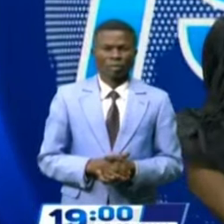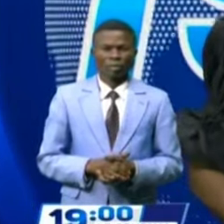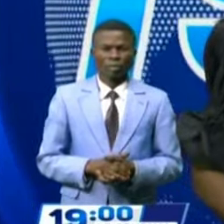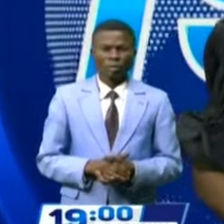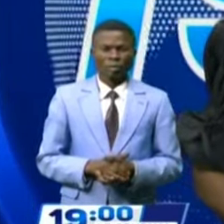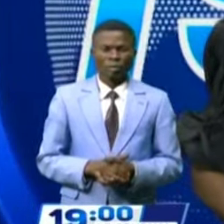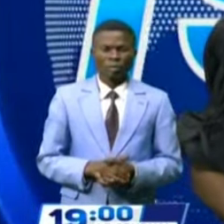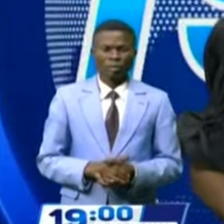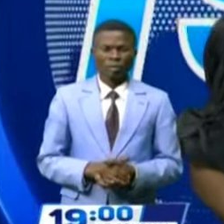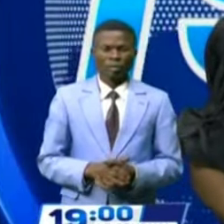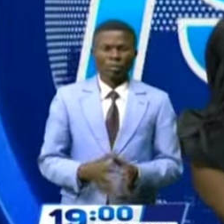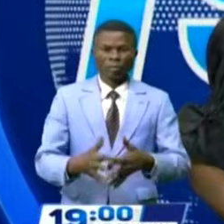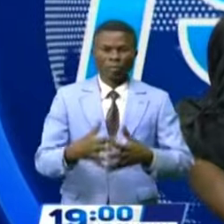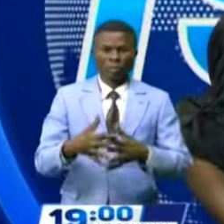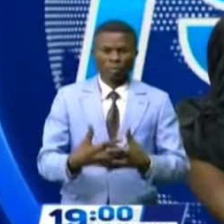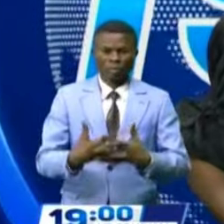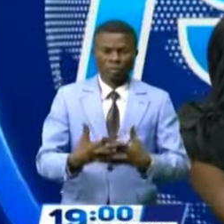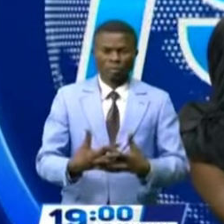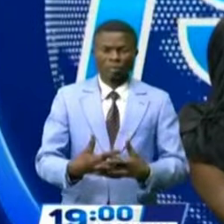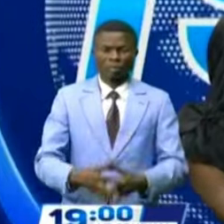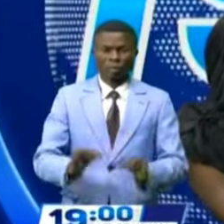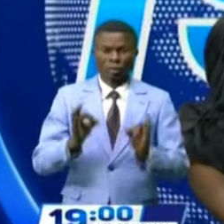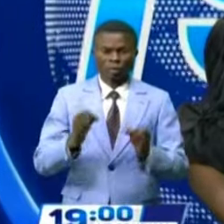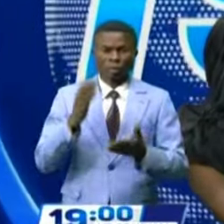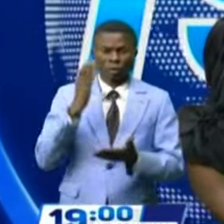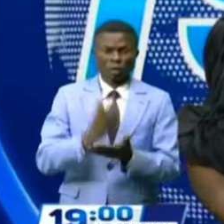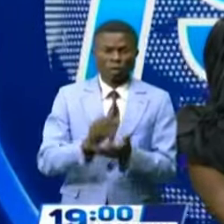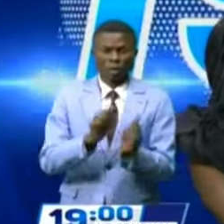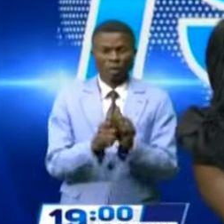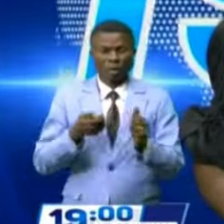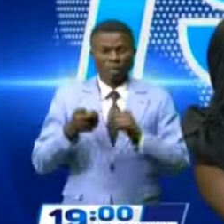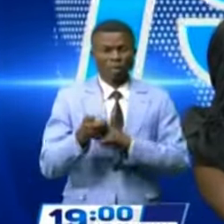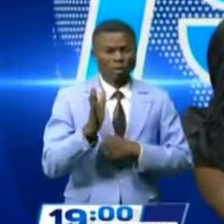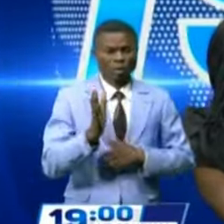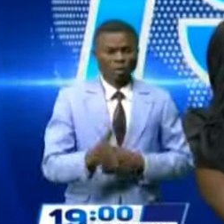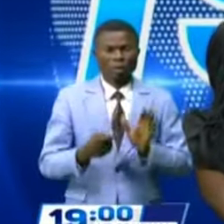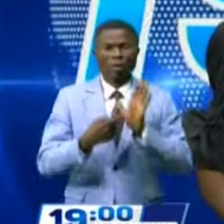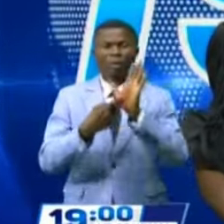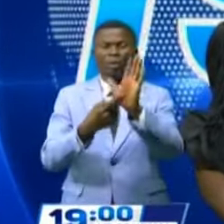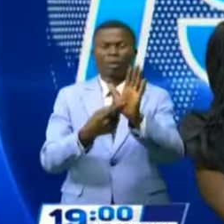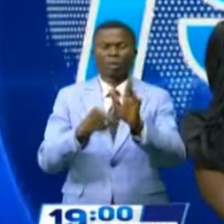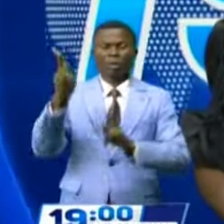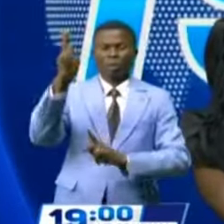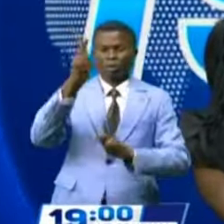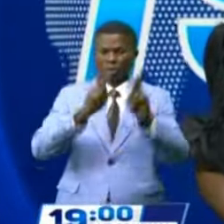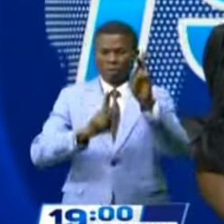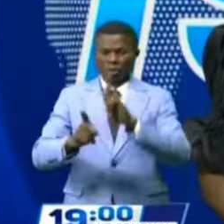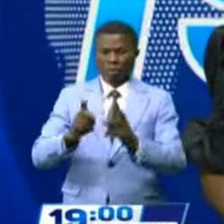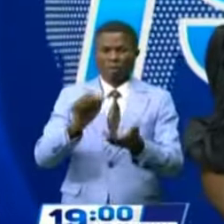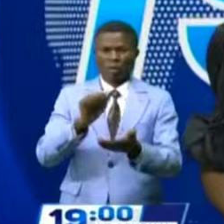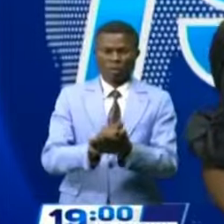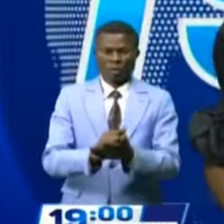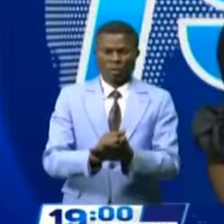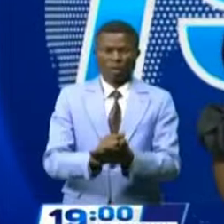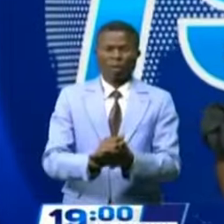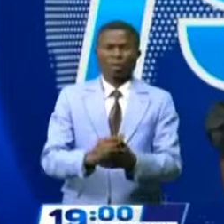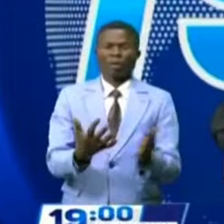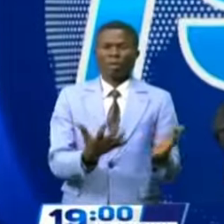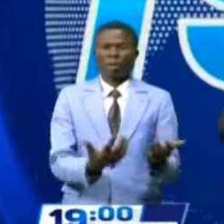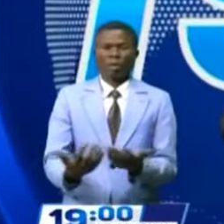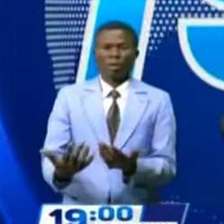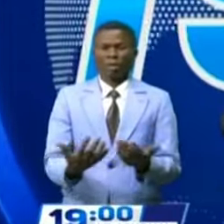Un nouvel outil de lutte contre la criminalité phonique vient d'être présenté au public. Il s'agit d'une application